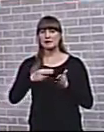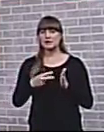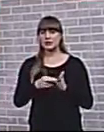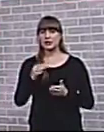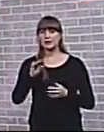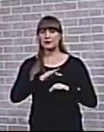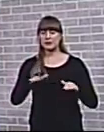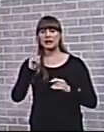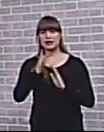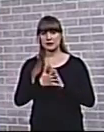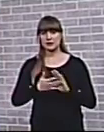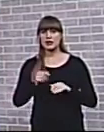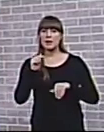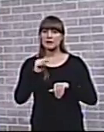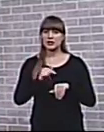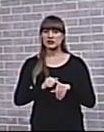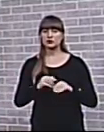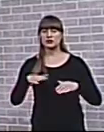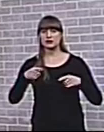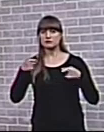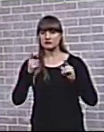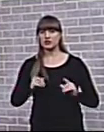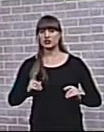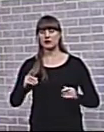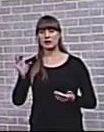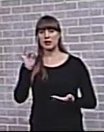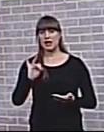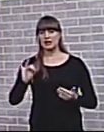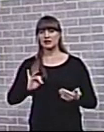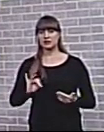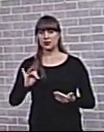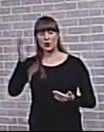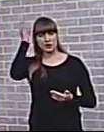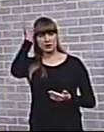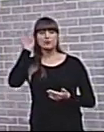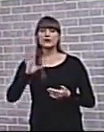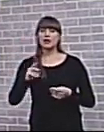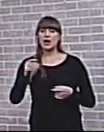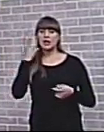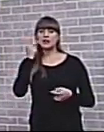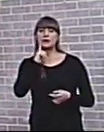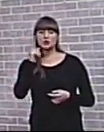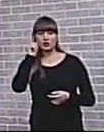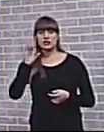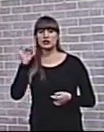проста и понятна – прикоснуться к живым страницам истории. Когда молодежь знает историю, она